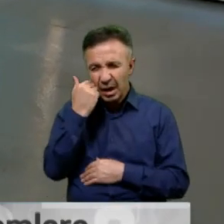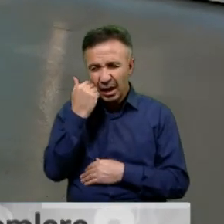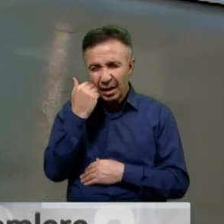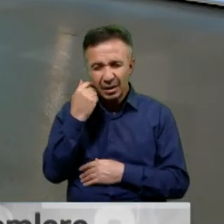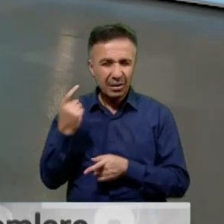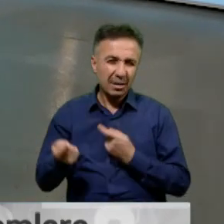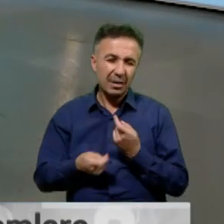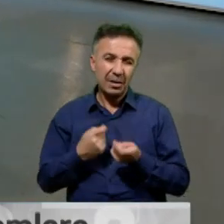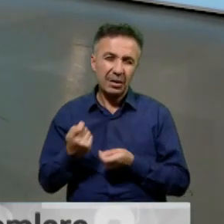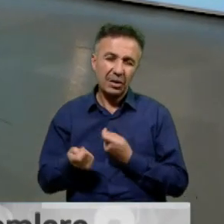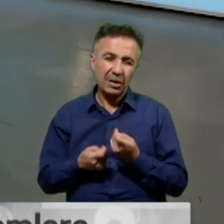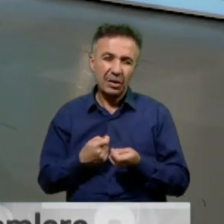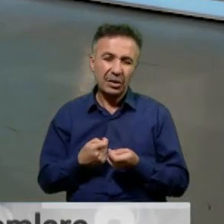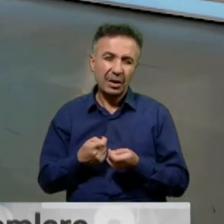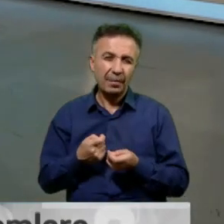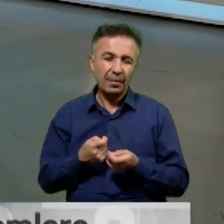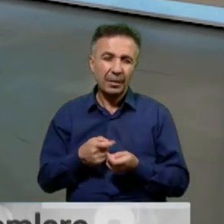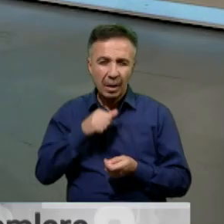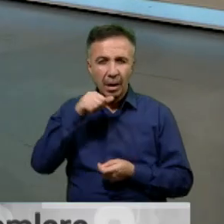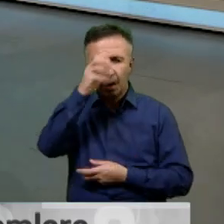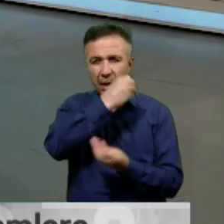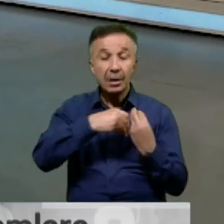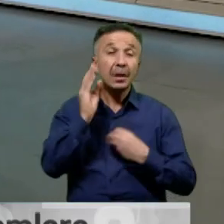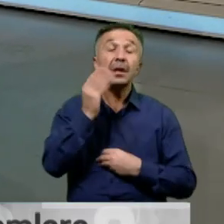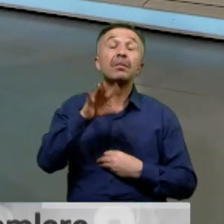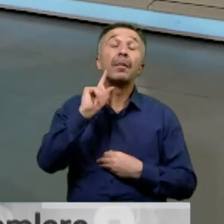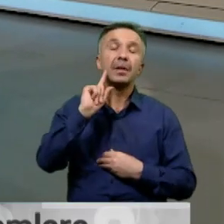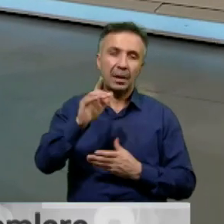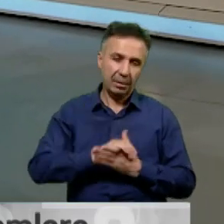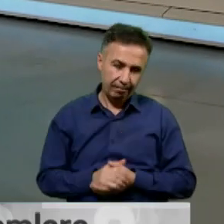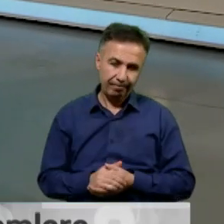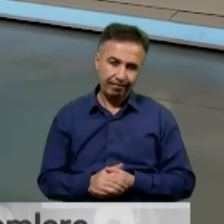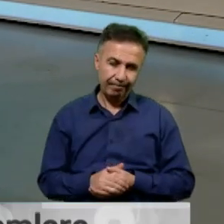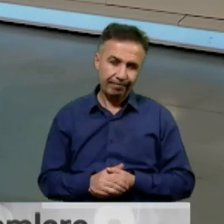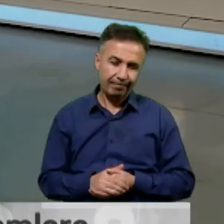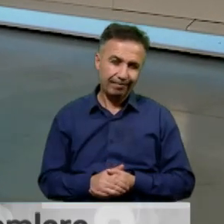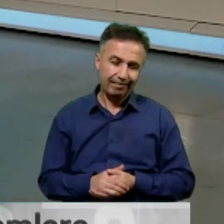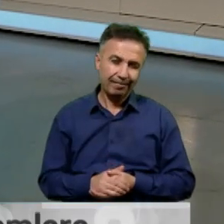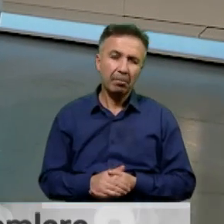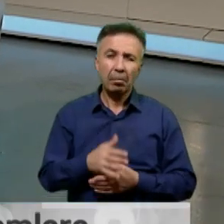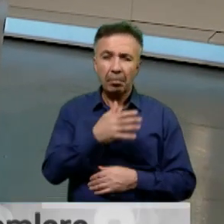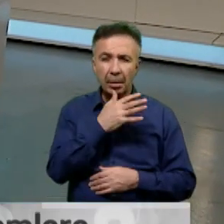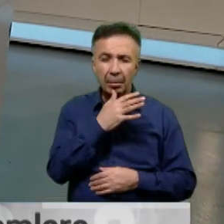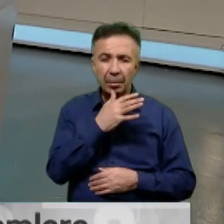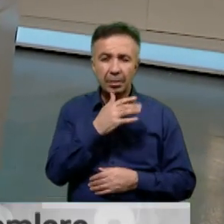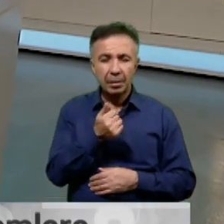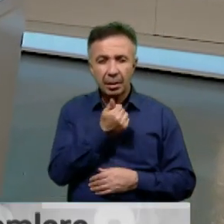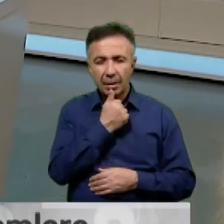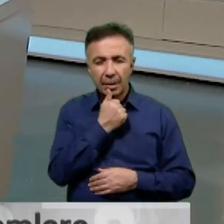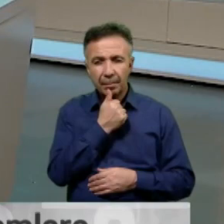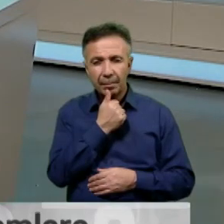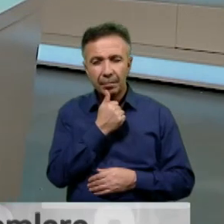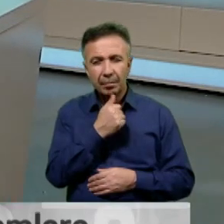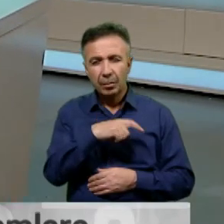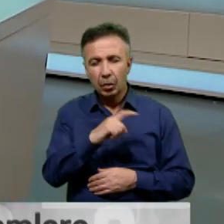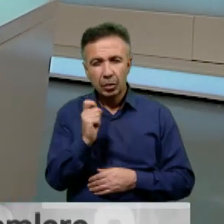işle ibadet yapmamalıdır. Nokta. Biliyoruz adam 90 yaşında,